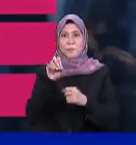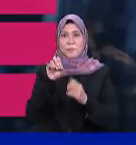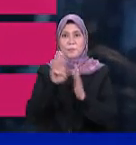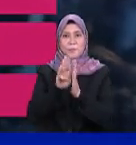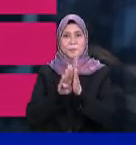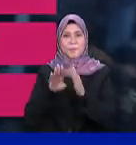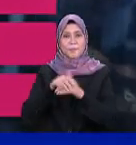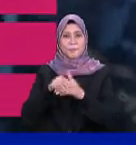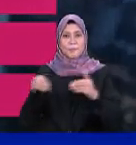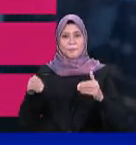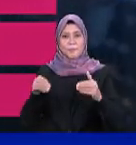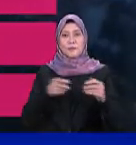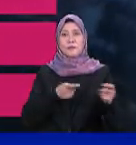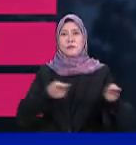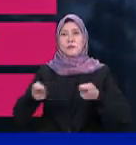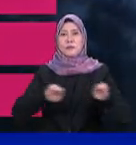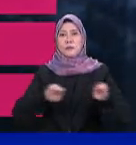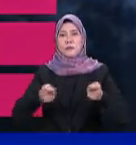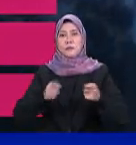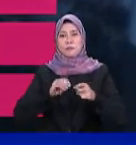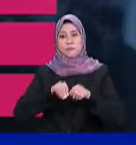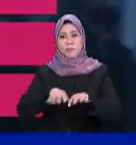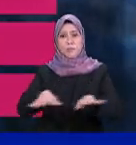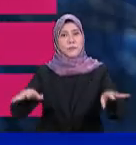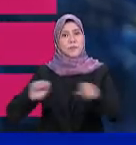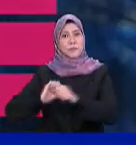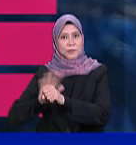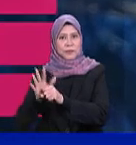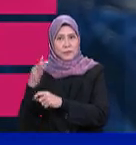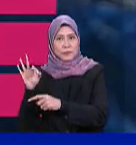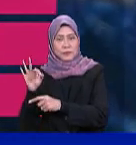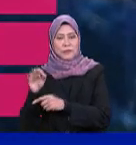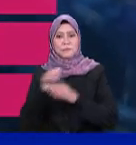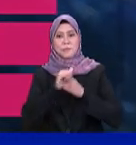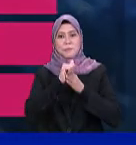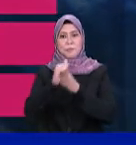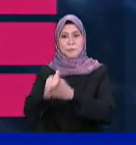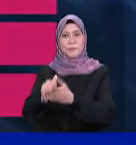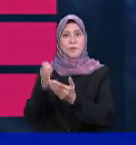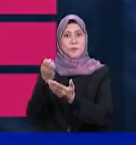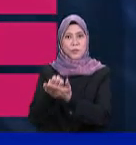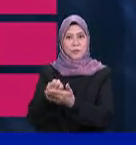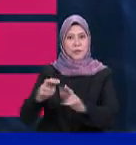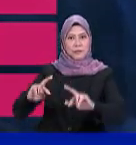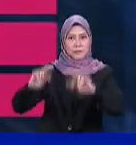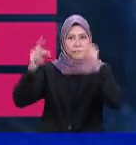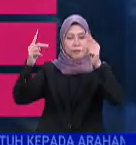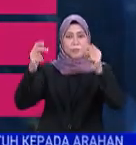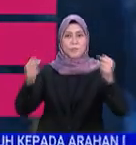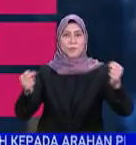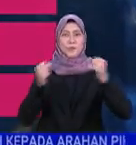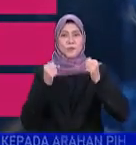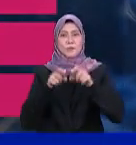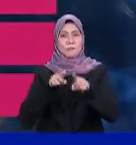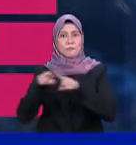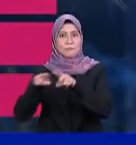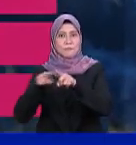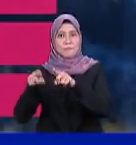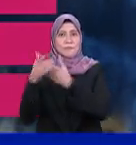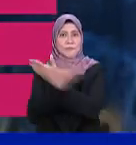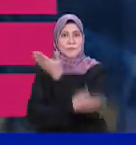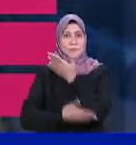bilion. Mengawal penularan COVID-19, memacu pemulihan ekonomi, memperkukuh daya saing